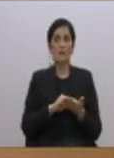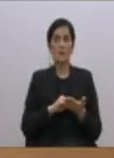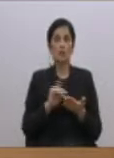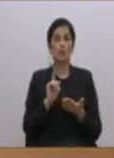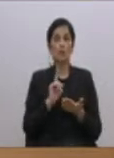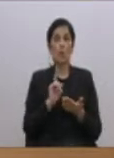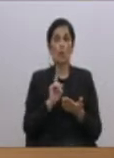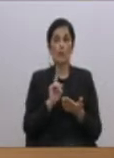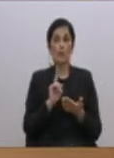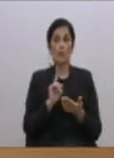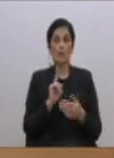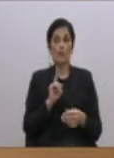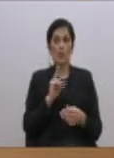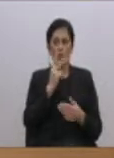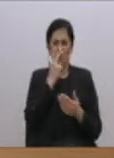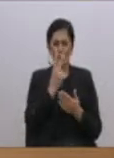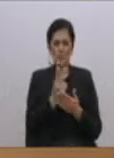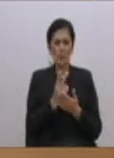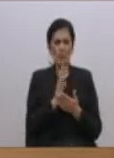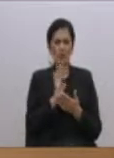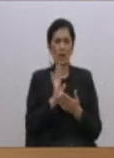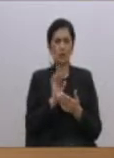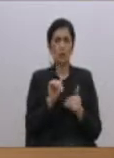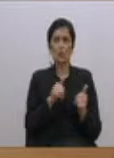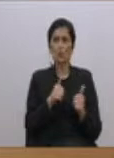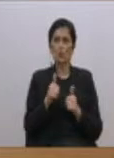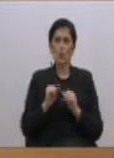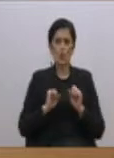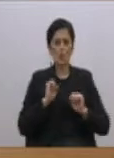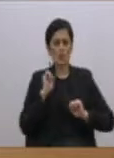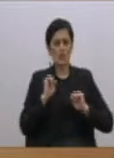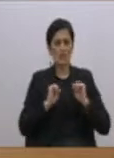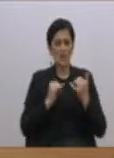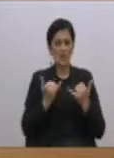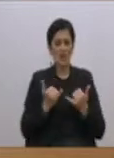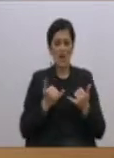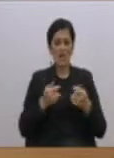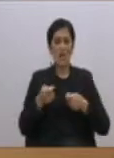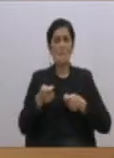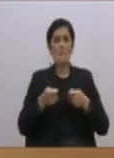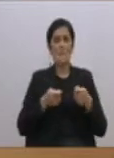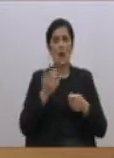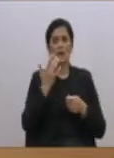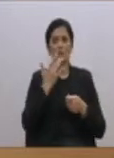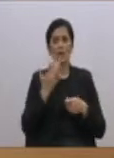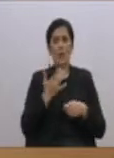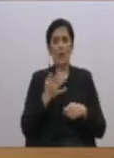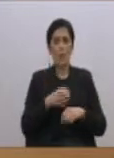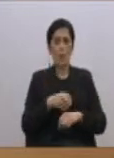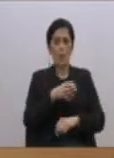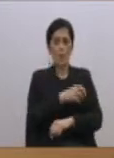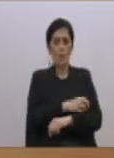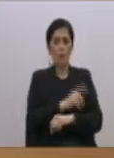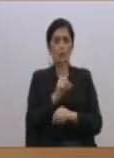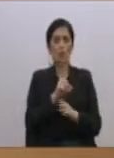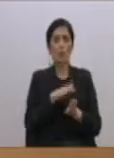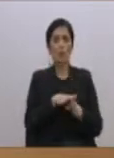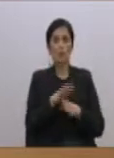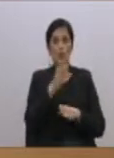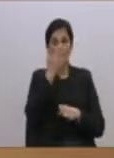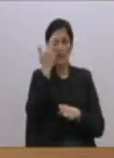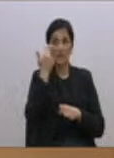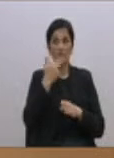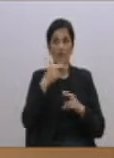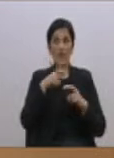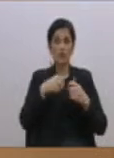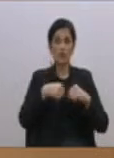რომ მიუხედავად იმისა, როგორ არ უნდა სცადოს დღეს მართლობა პოლიტიკურმა პარტიამ, რომ შეასრულოს ვენეციის